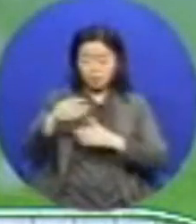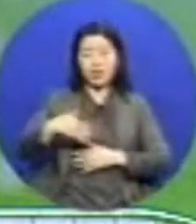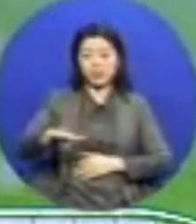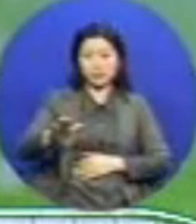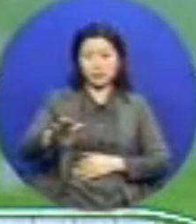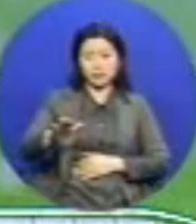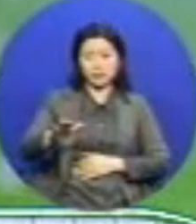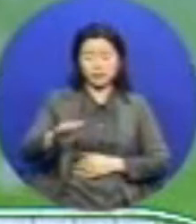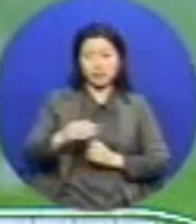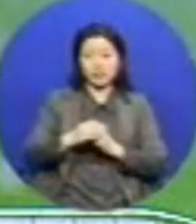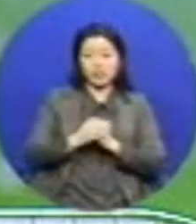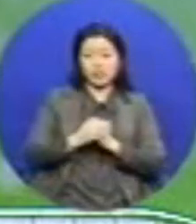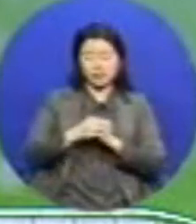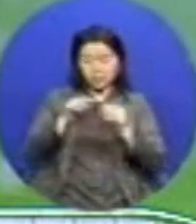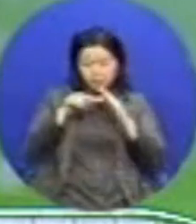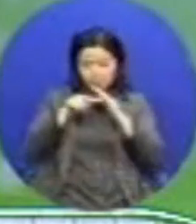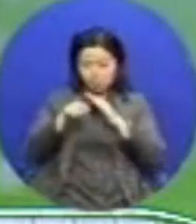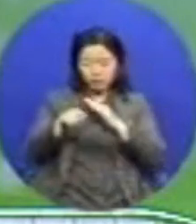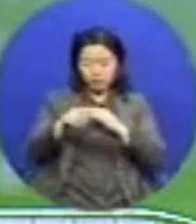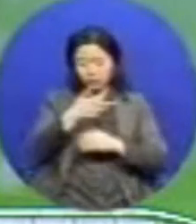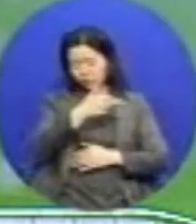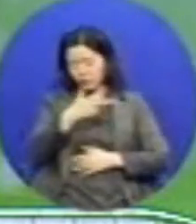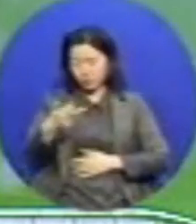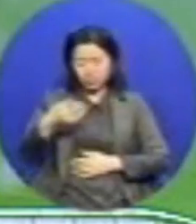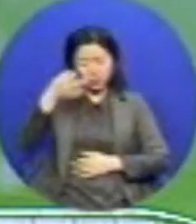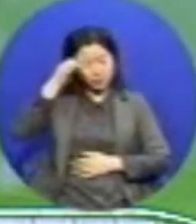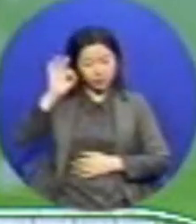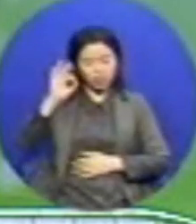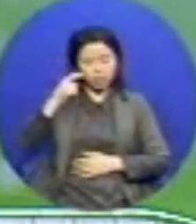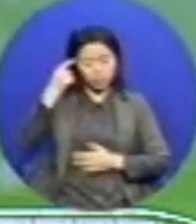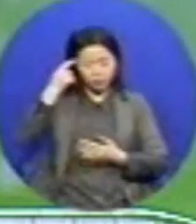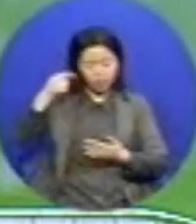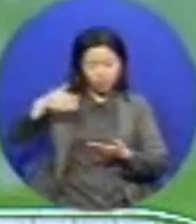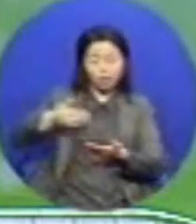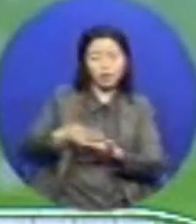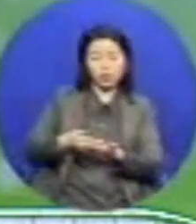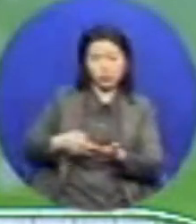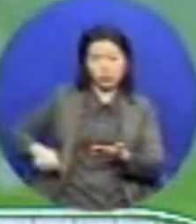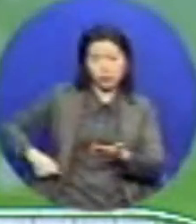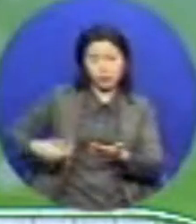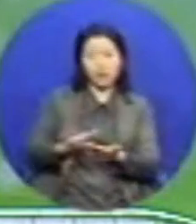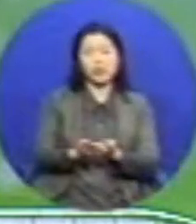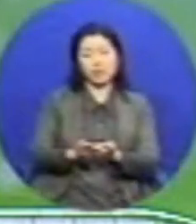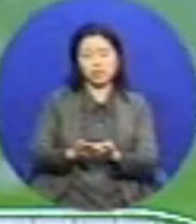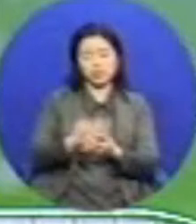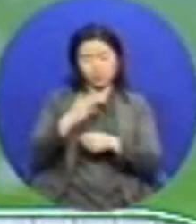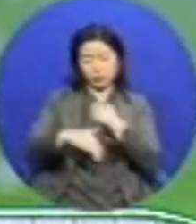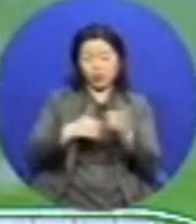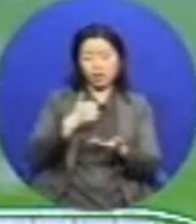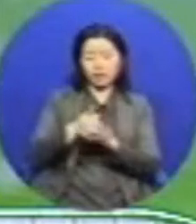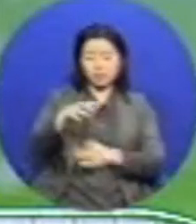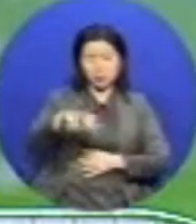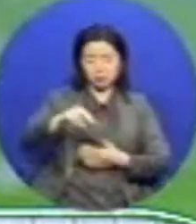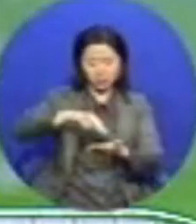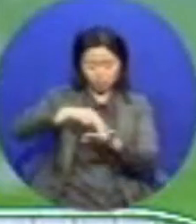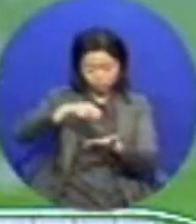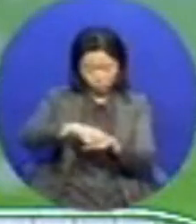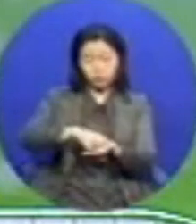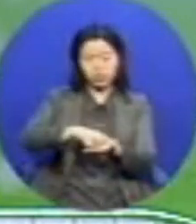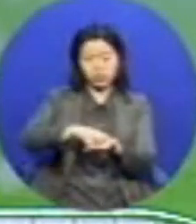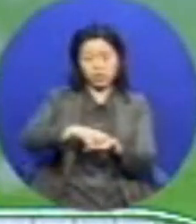심방을 가서 크게 깨닫고 회개하고 하나님 앞에 무릎을 꿇어 때요 그렇게